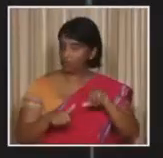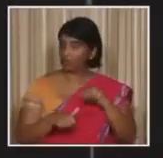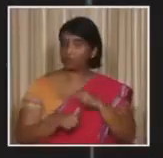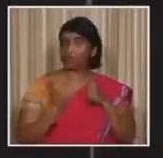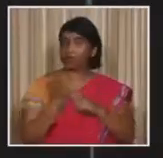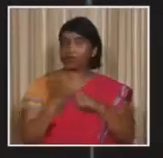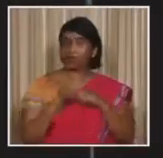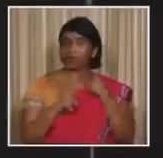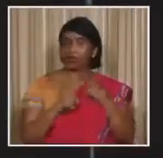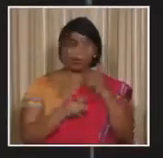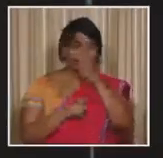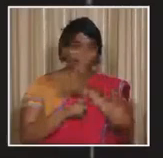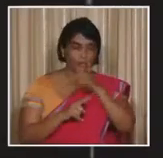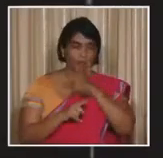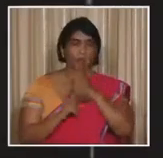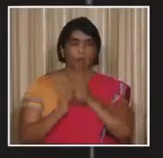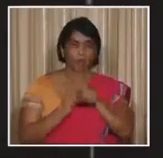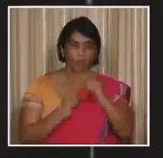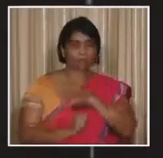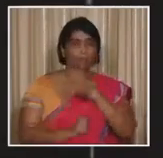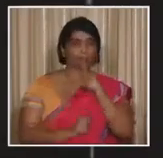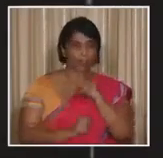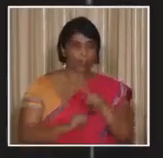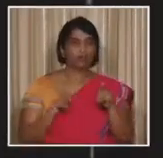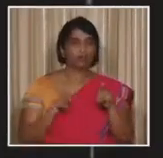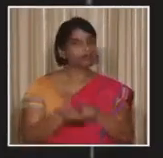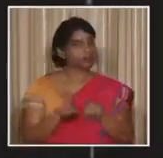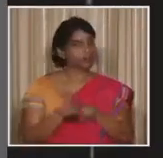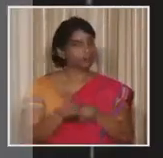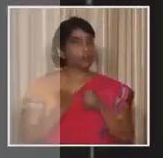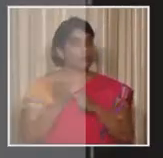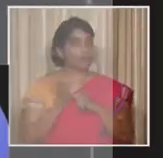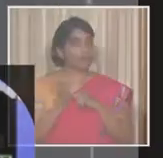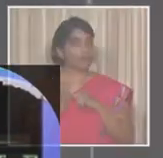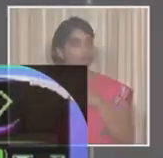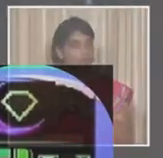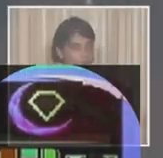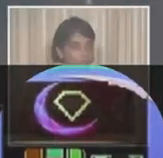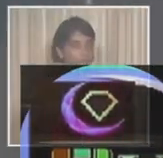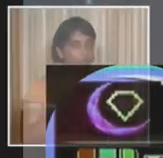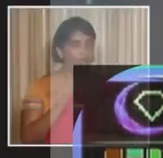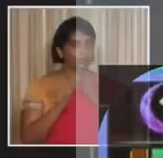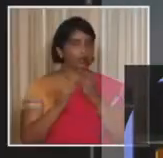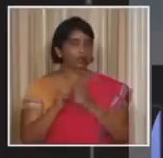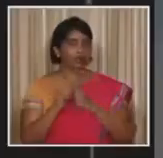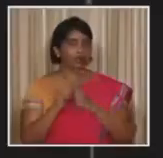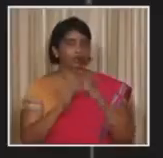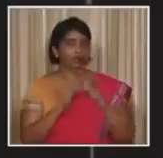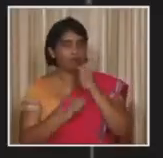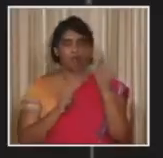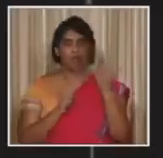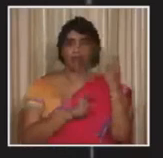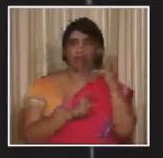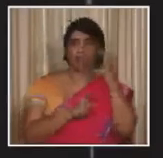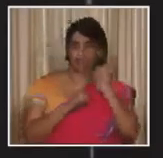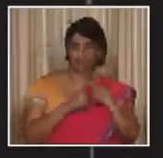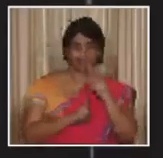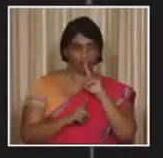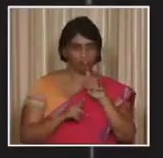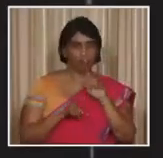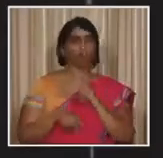அனைத்து இனங்களுக்கும் சொந்தமான ஒரு நாடு. ஆனால் இந்த நாட்டை ஒரு இனம் மட்டுமே சொந்தம் கொண்டாட முனைந்ததன் காரணமாகவே